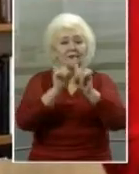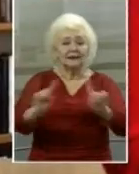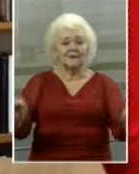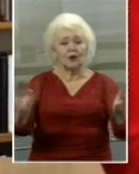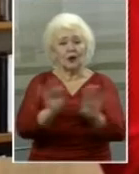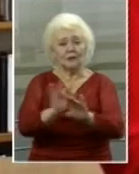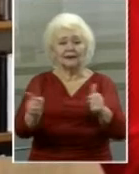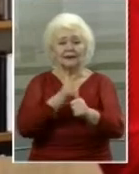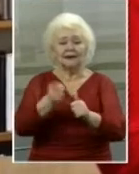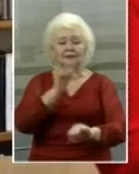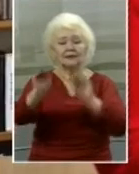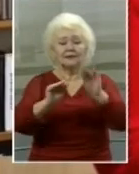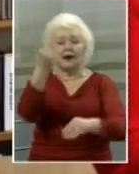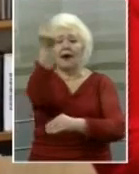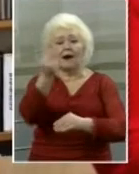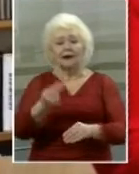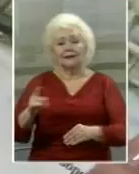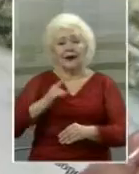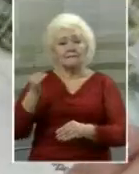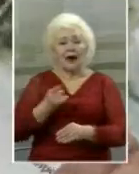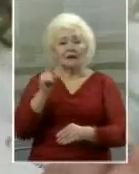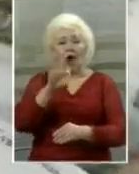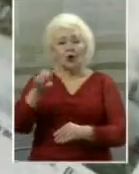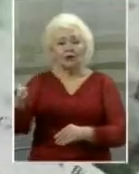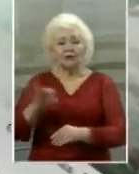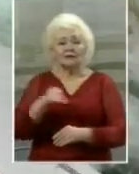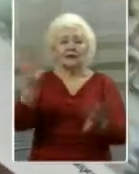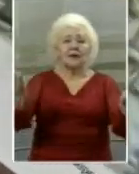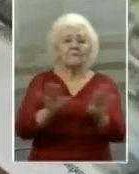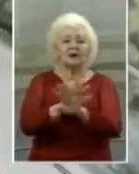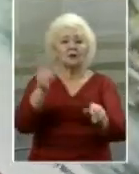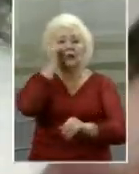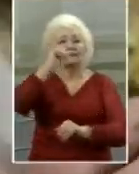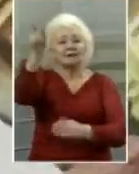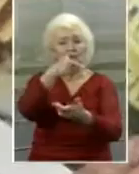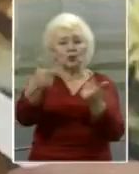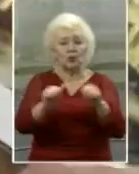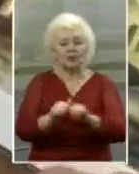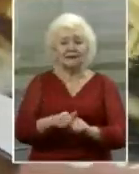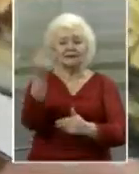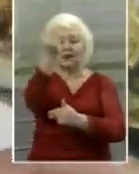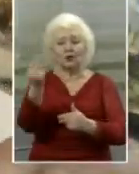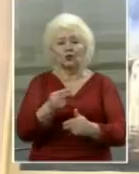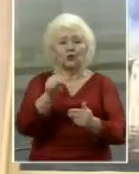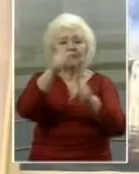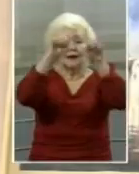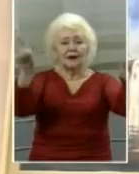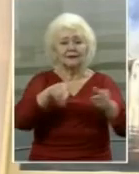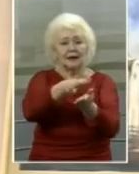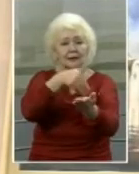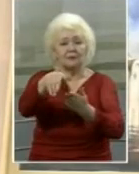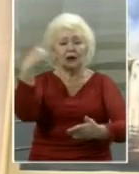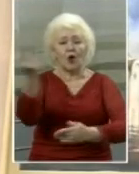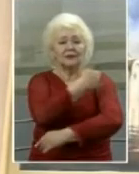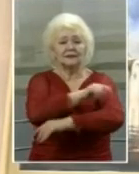Так і називається збірка акварелей пана Олександра – «Мелодії старого міста». Художник пише картини і маслом. В обласній